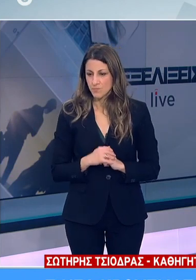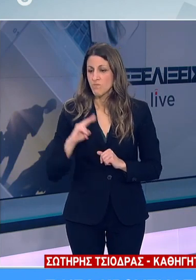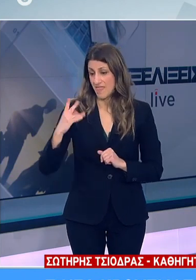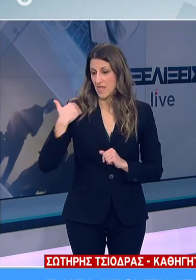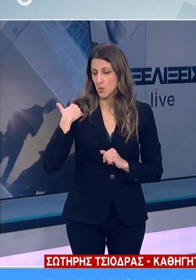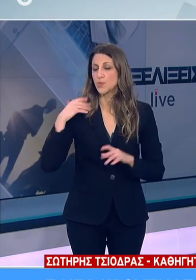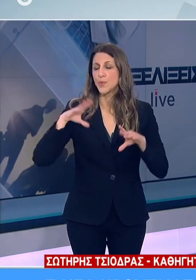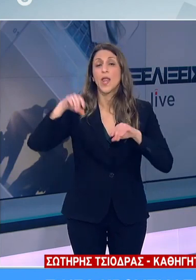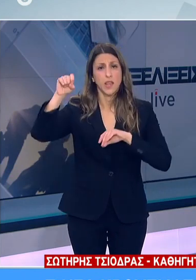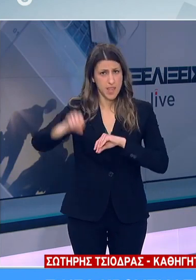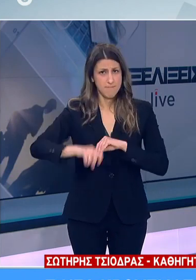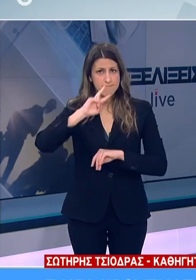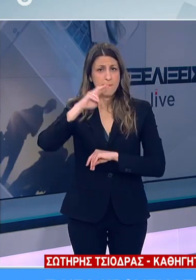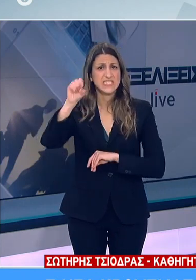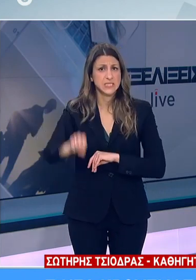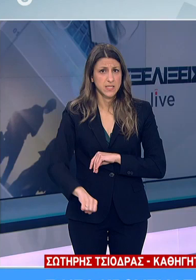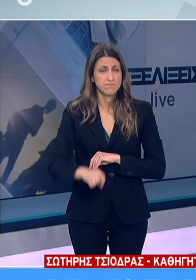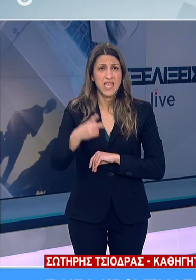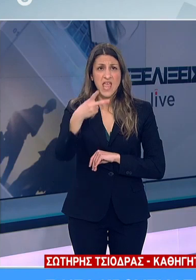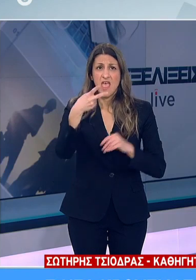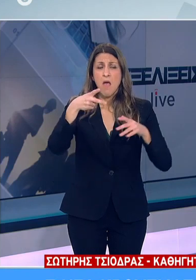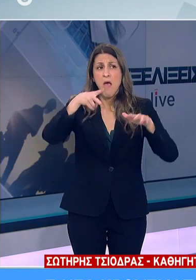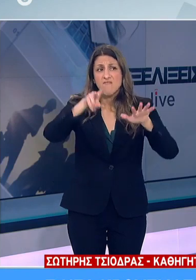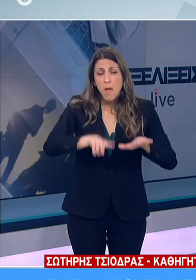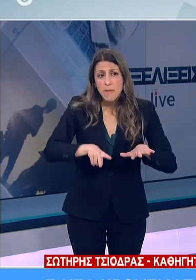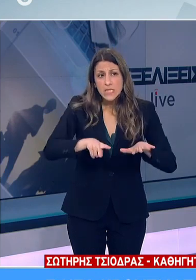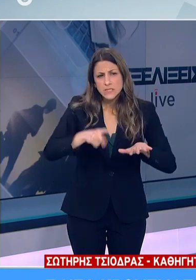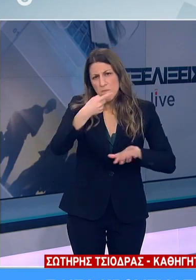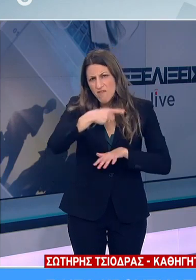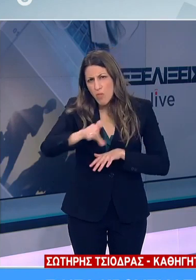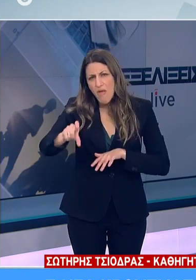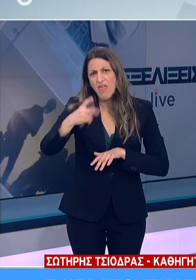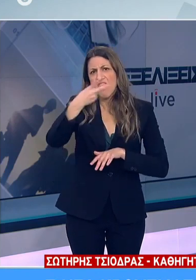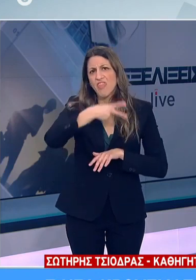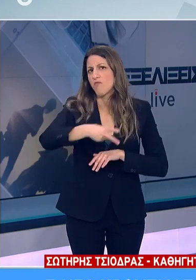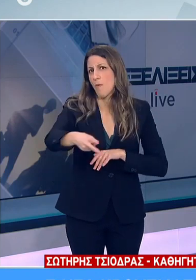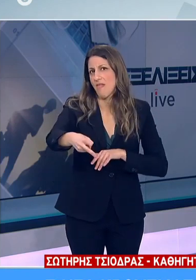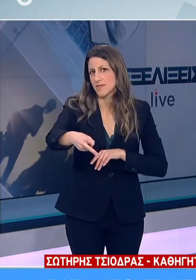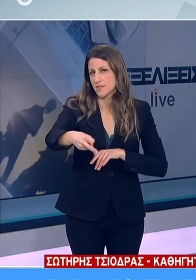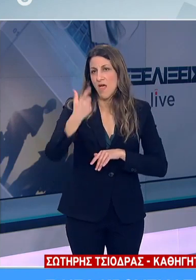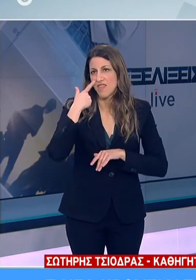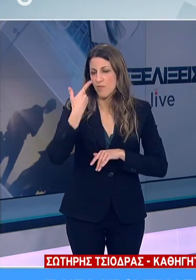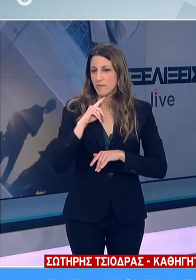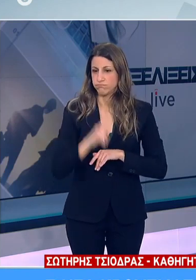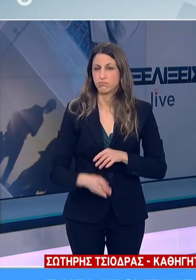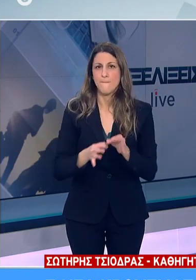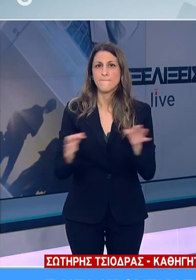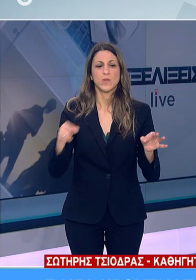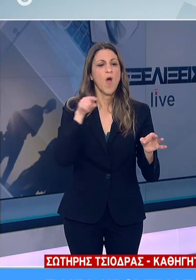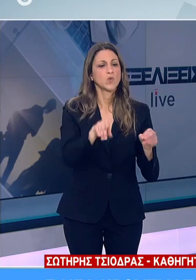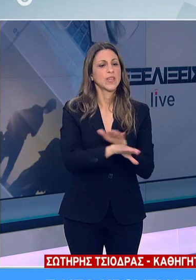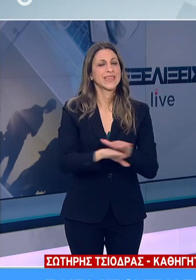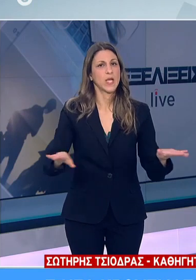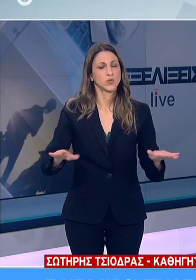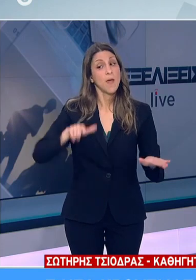βέβαια αυτό μπορεί να γίνει και ανά 7 ή 15 μέρες. Ιδιαίτερα όσο περισσότερα δεδομένα έχεις, και γι' αυτό θα βοηθήσει και ο πιο μαζικός εργαστηριακός